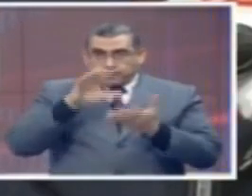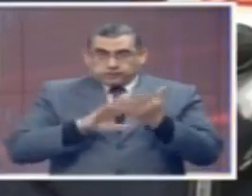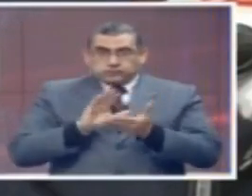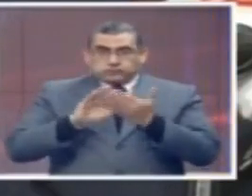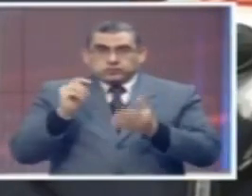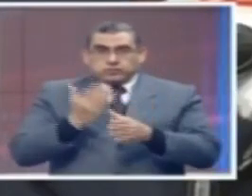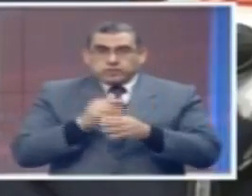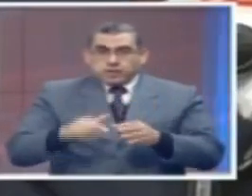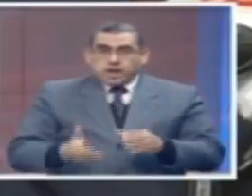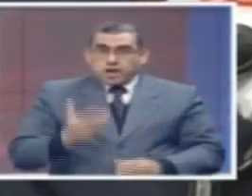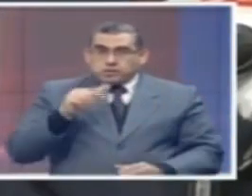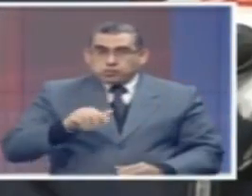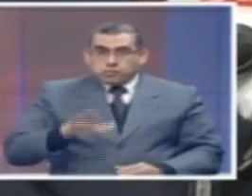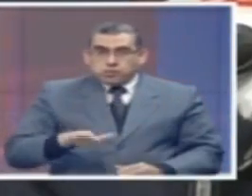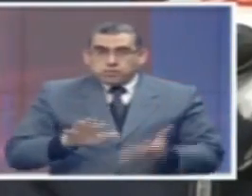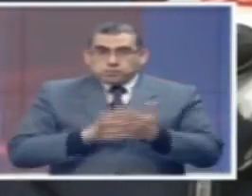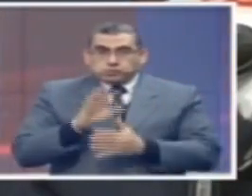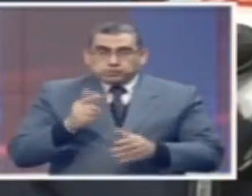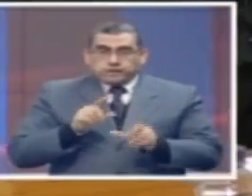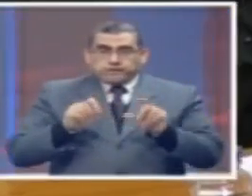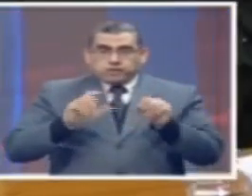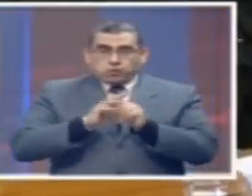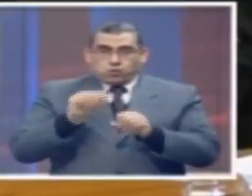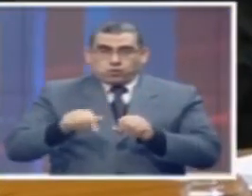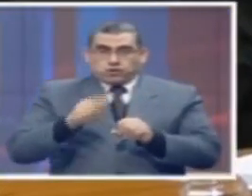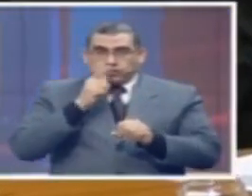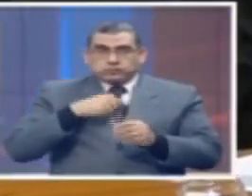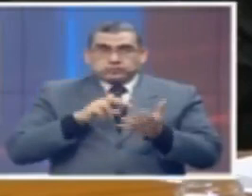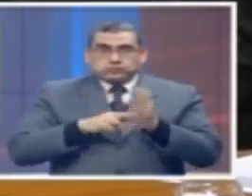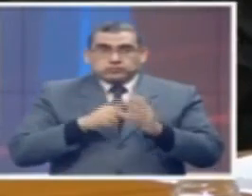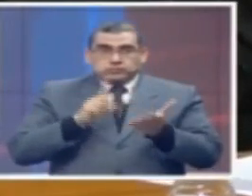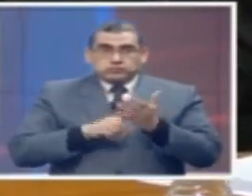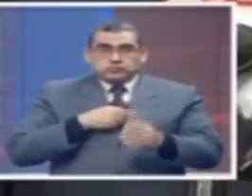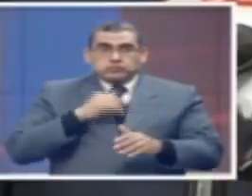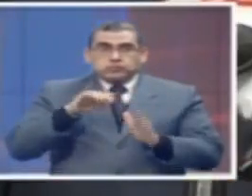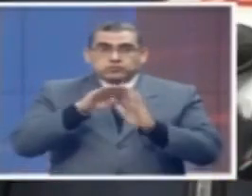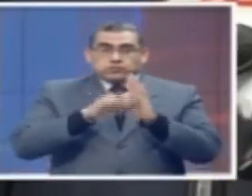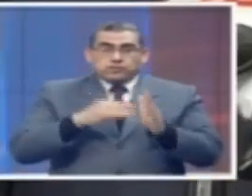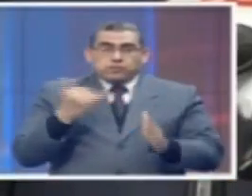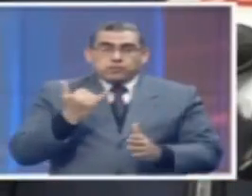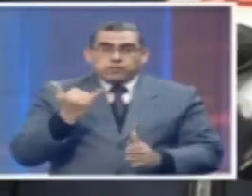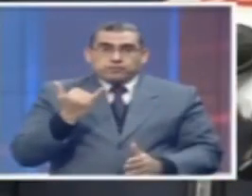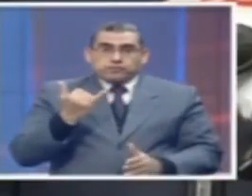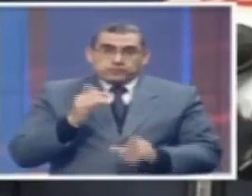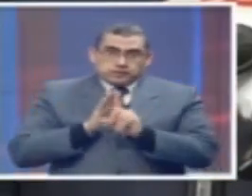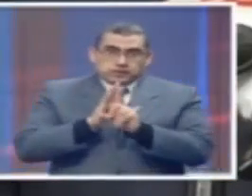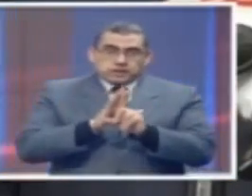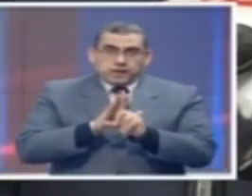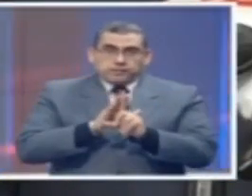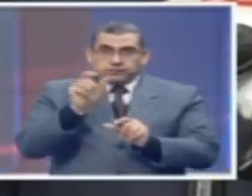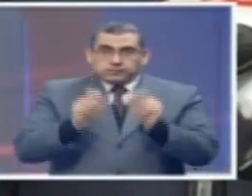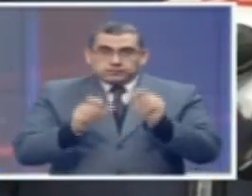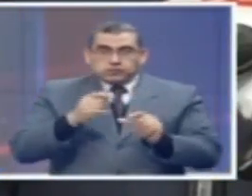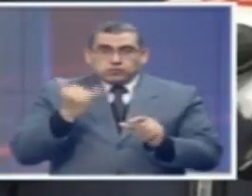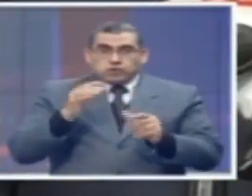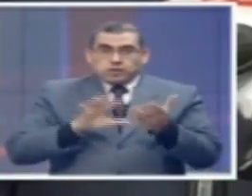جراء تداعيات أزمة كورونا. أيضا بيركز على موضوعات دعم الفئات الأكثر